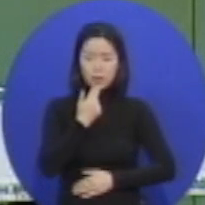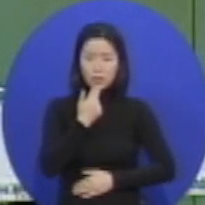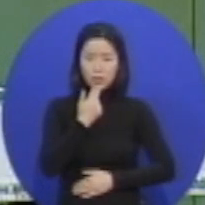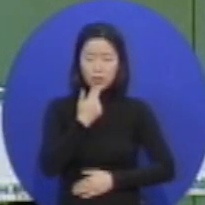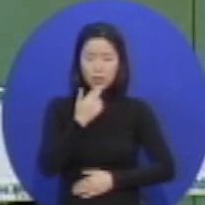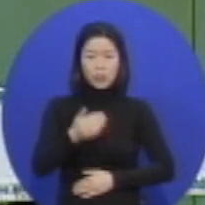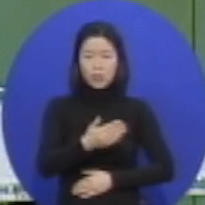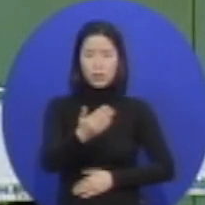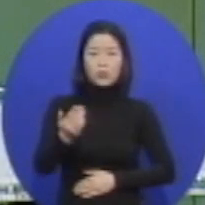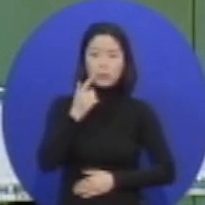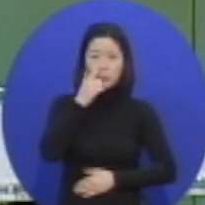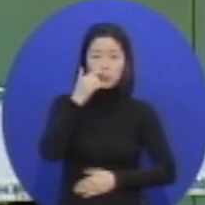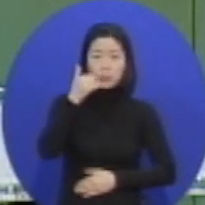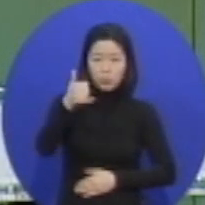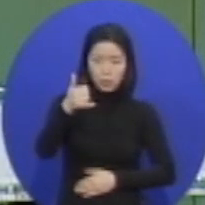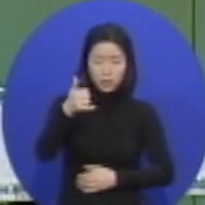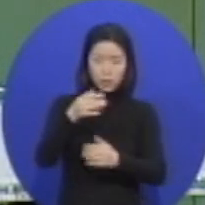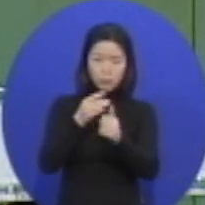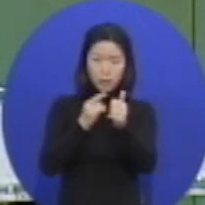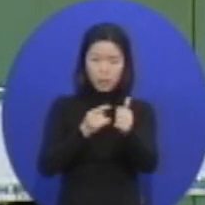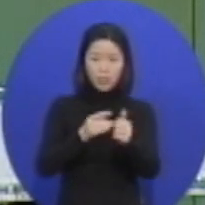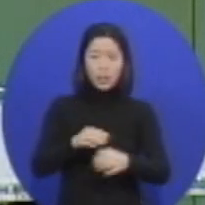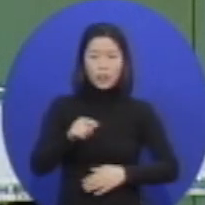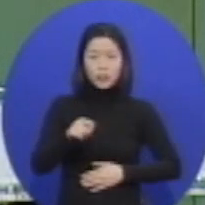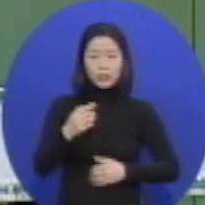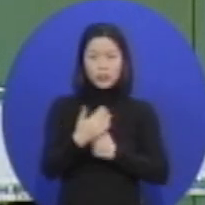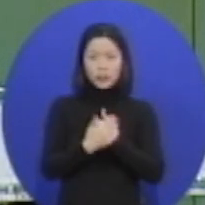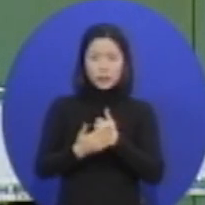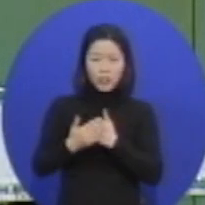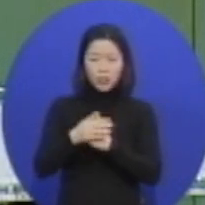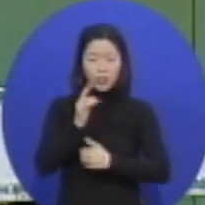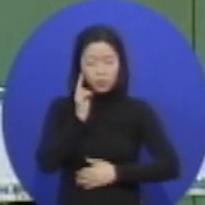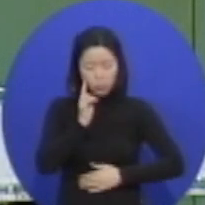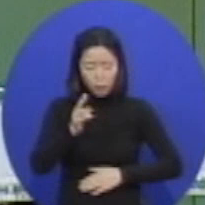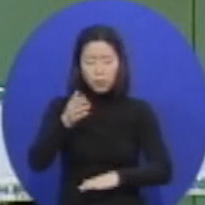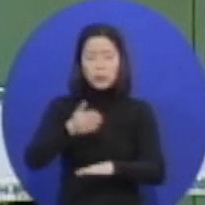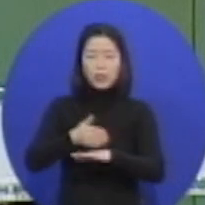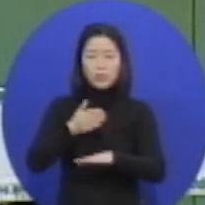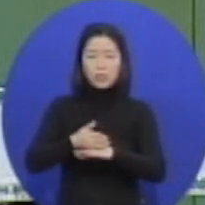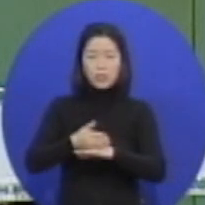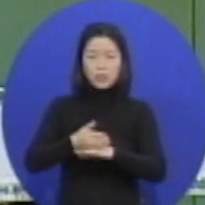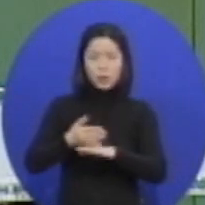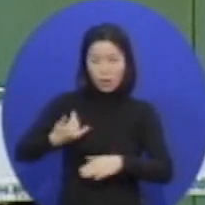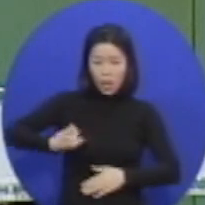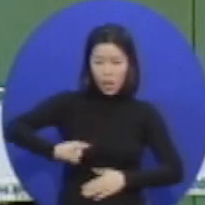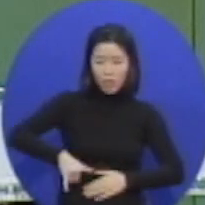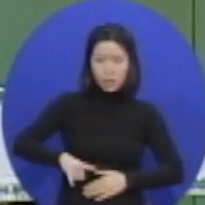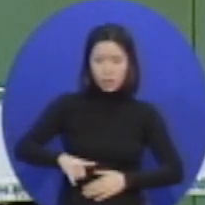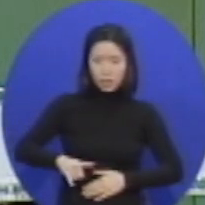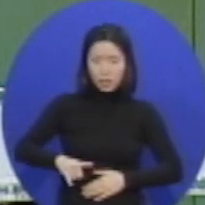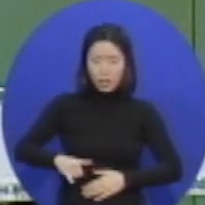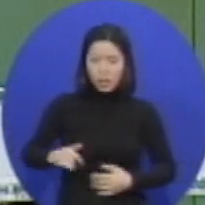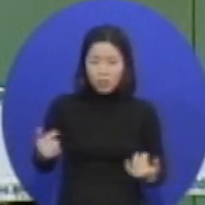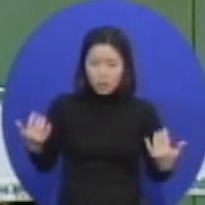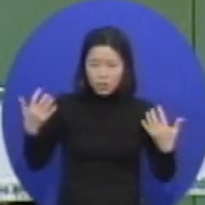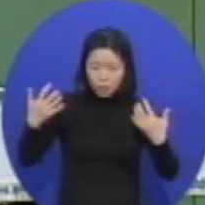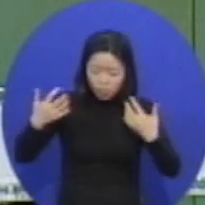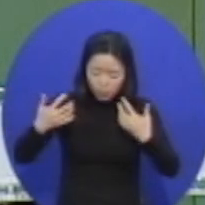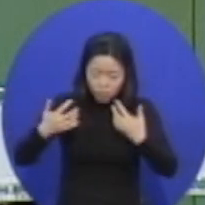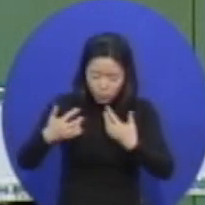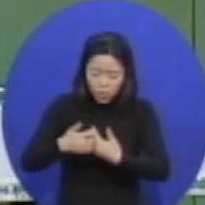부모님에게 그 은혜가 너무 감사해서 어느 자녀가 넘치게 부모님에게 해